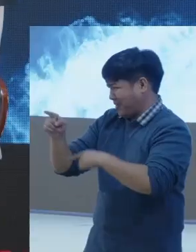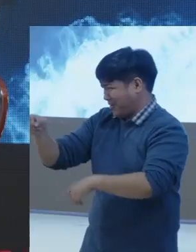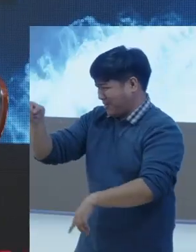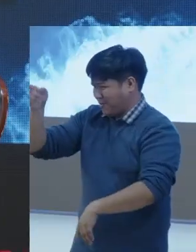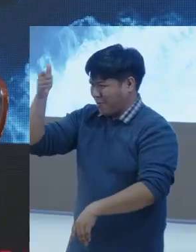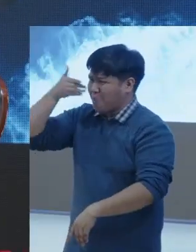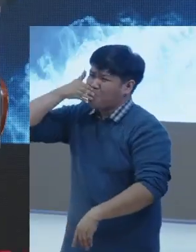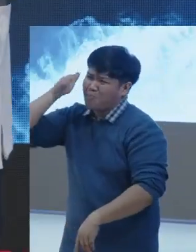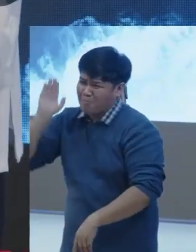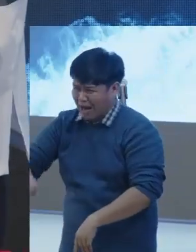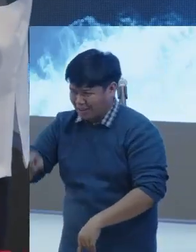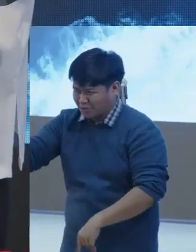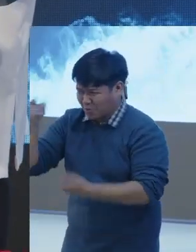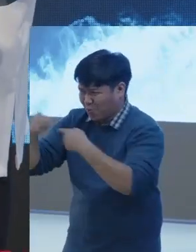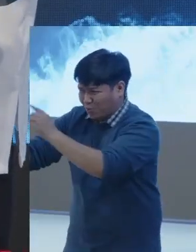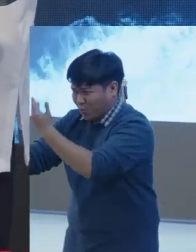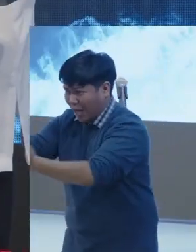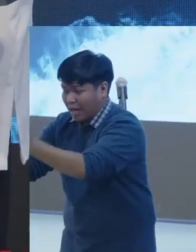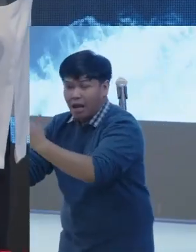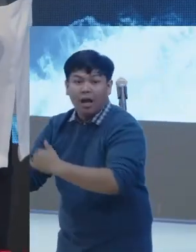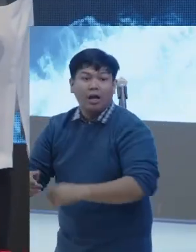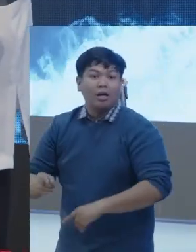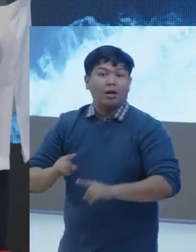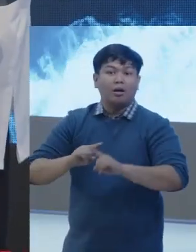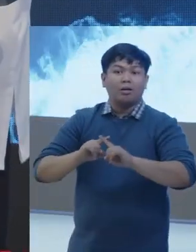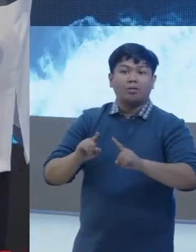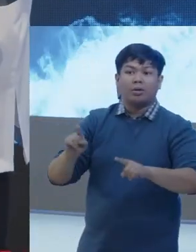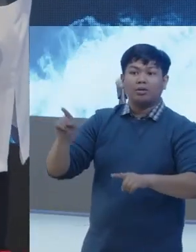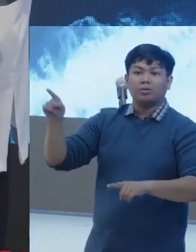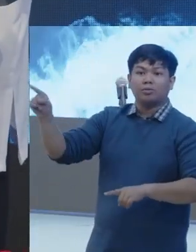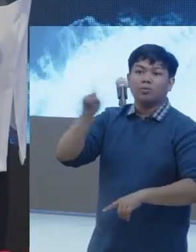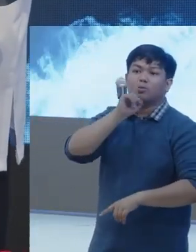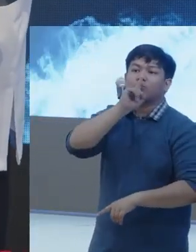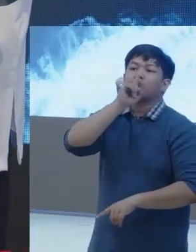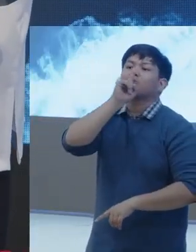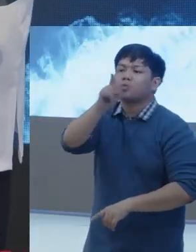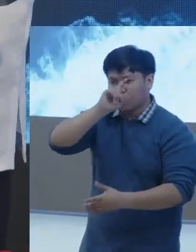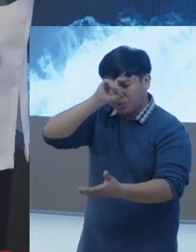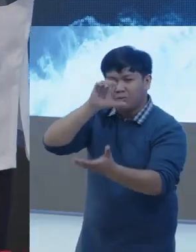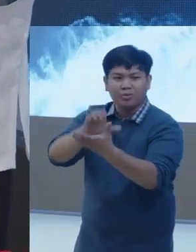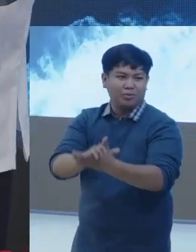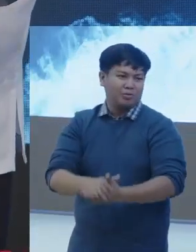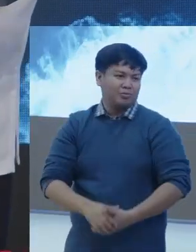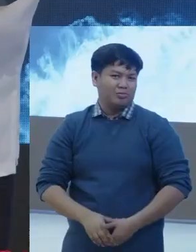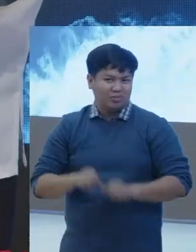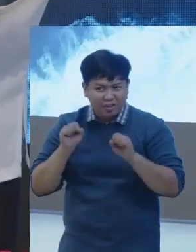ay nasa impyerno na. Eh siya pa ang maligtas.